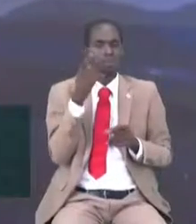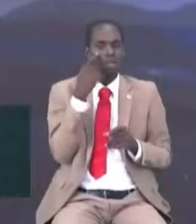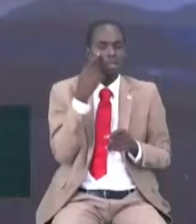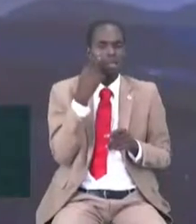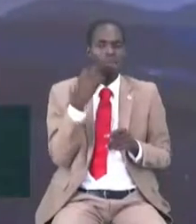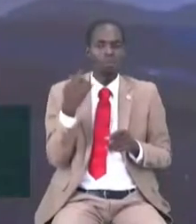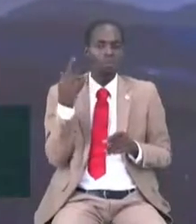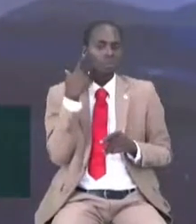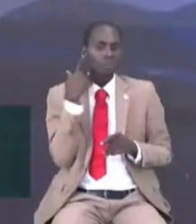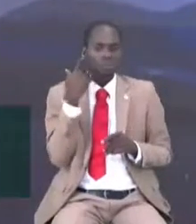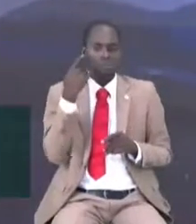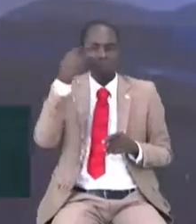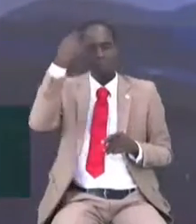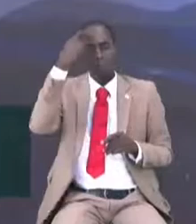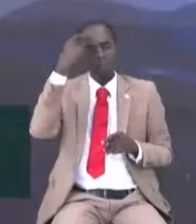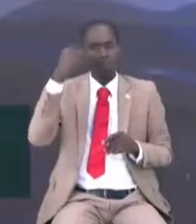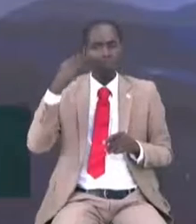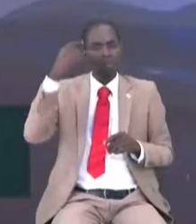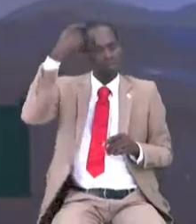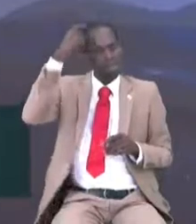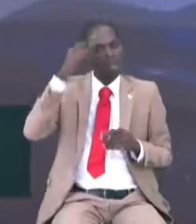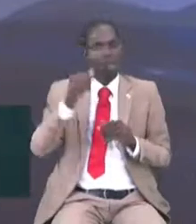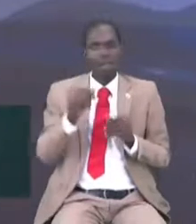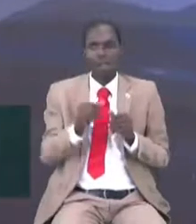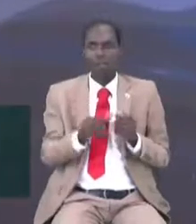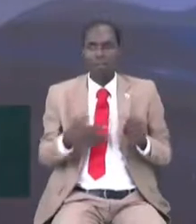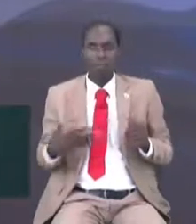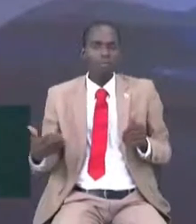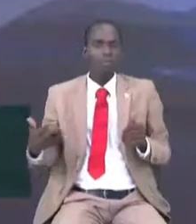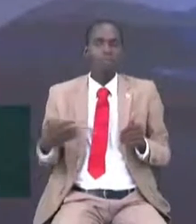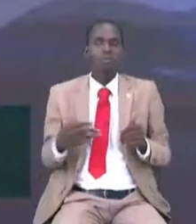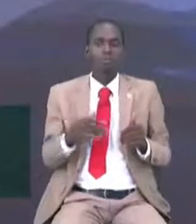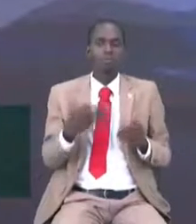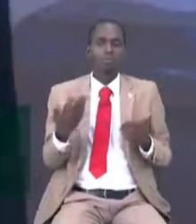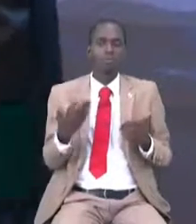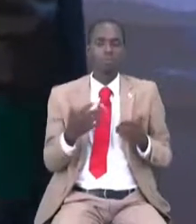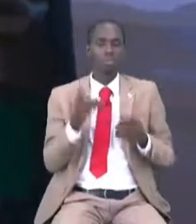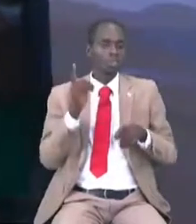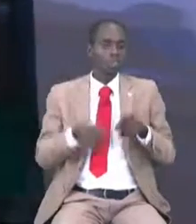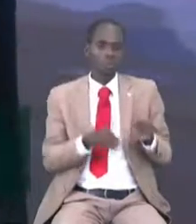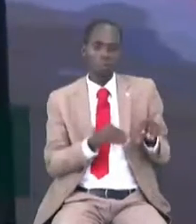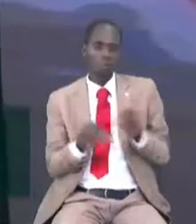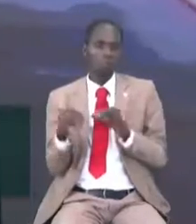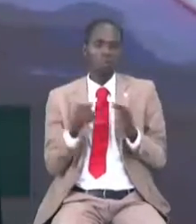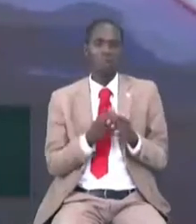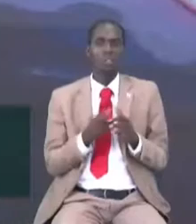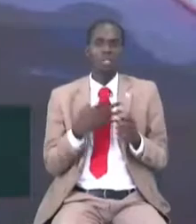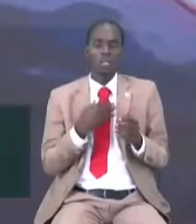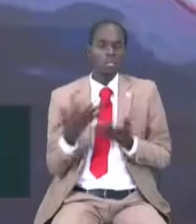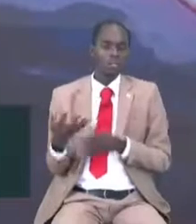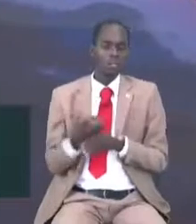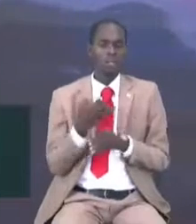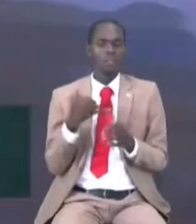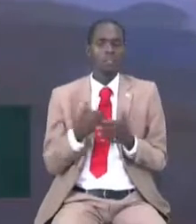Il ne peut pas conduire son corps, aller quelque part dans le couvent. Et parce qu'il dit que, ne savez-vous pas